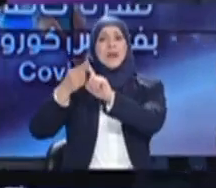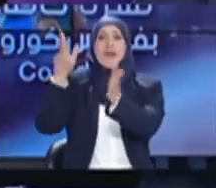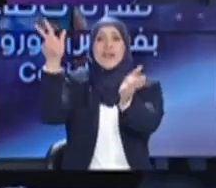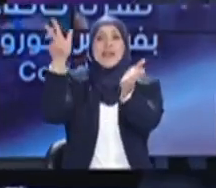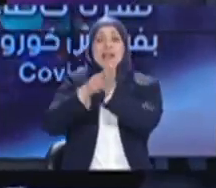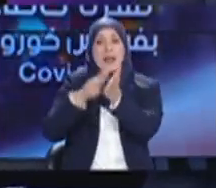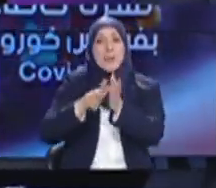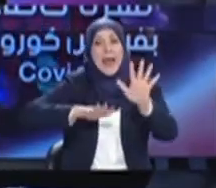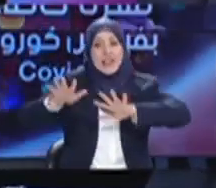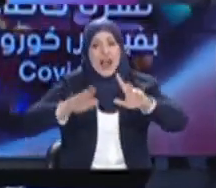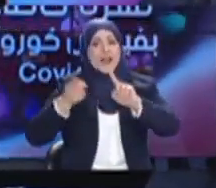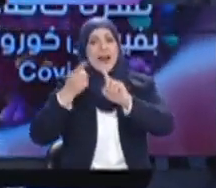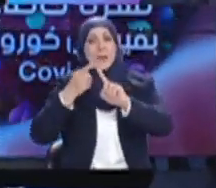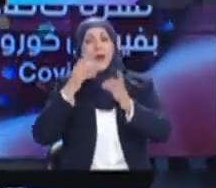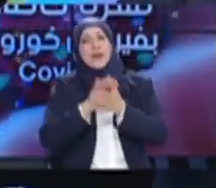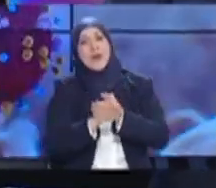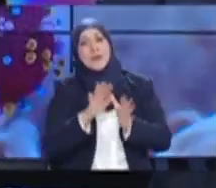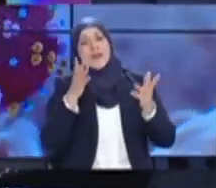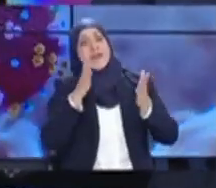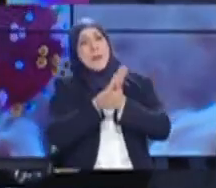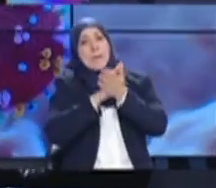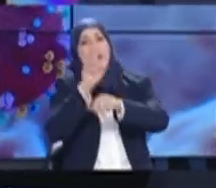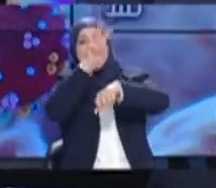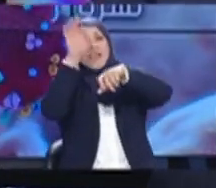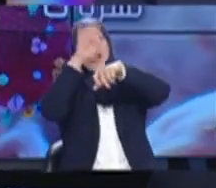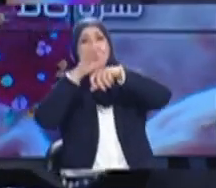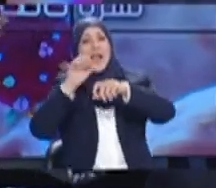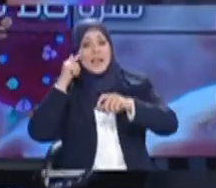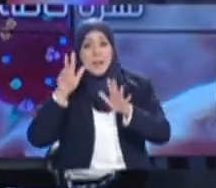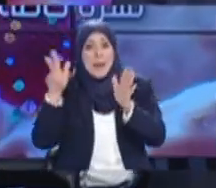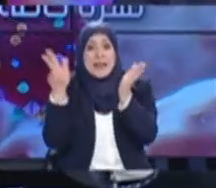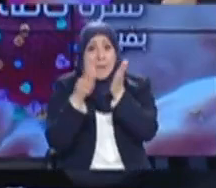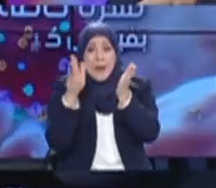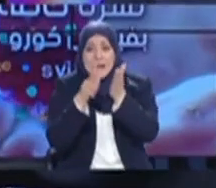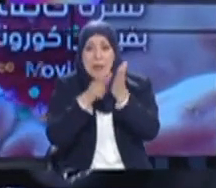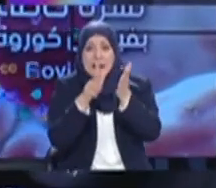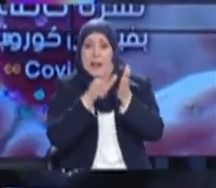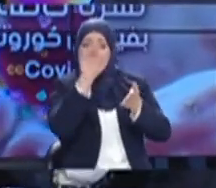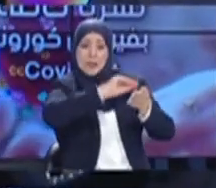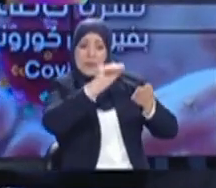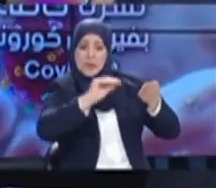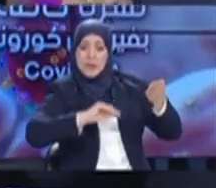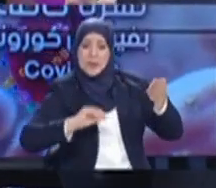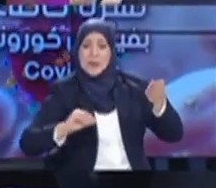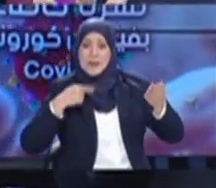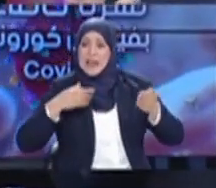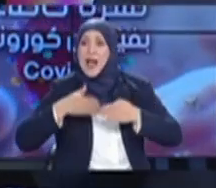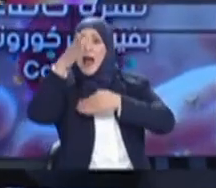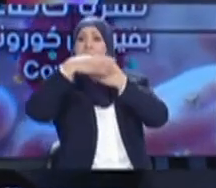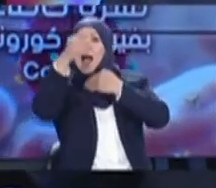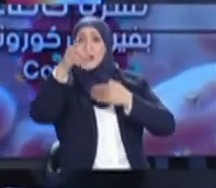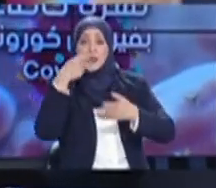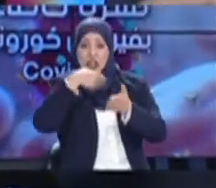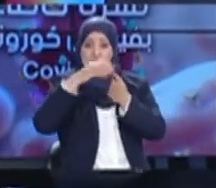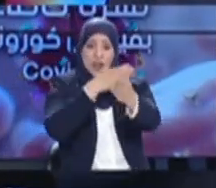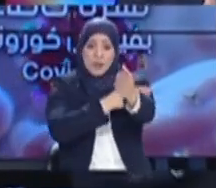فما سمحني يلا غالب في 20 ثانية فما تطبيقات تعاون الناس يعملوا التزام على الشرفة اللي هو خارج باش يشري خبزة وقت اللي